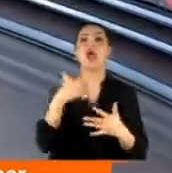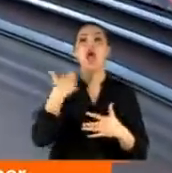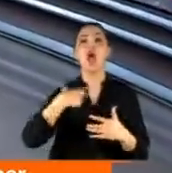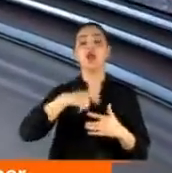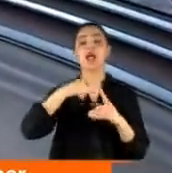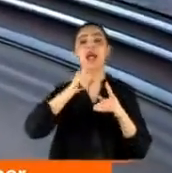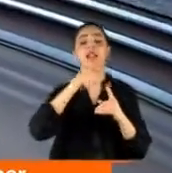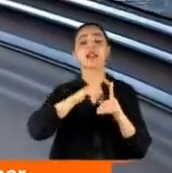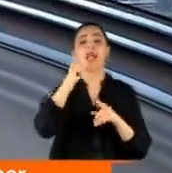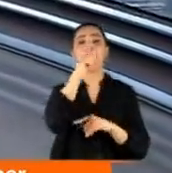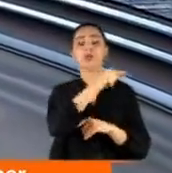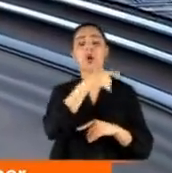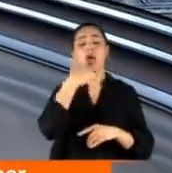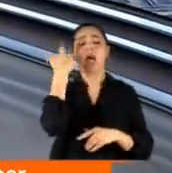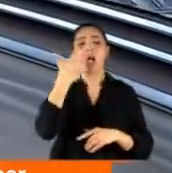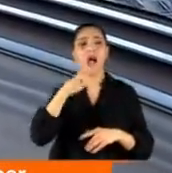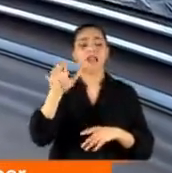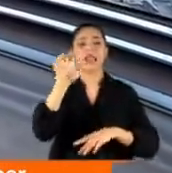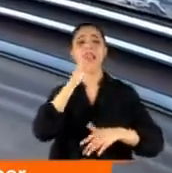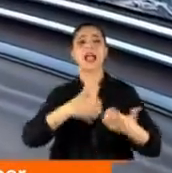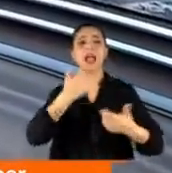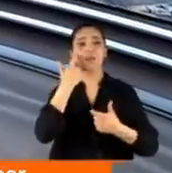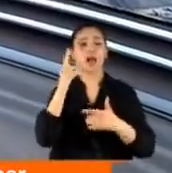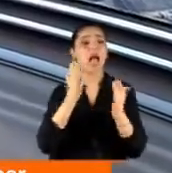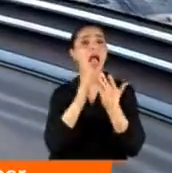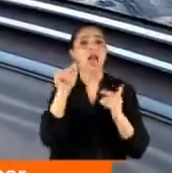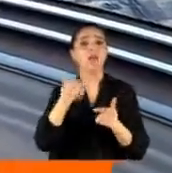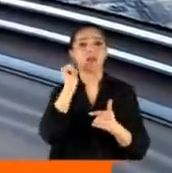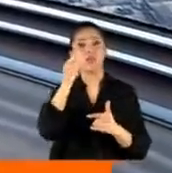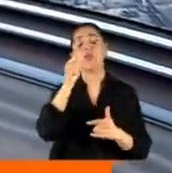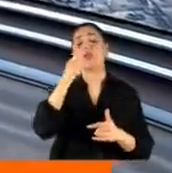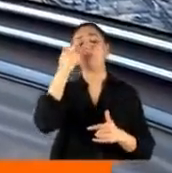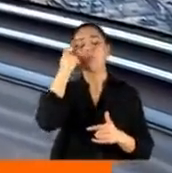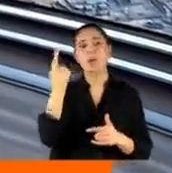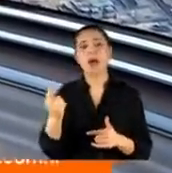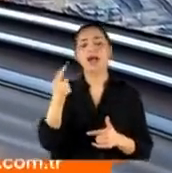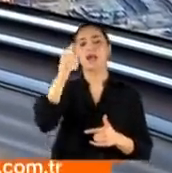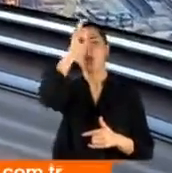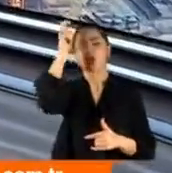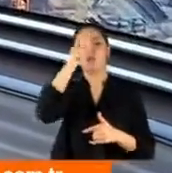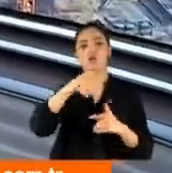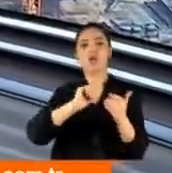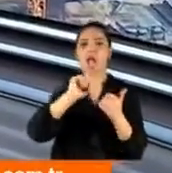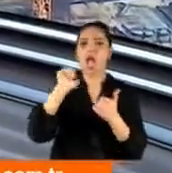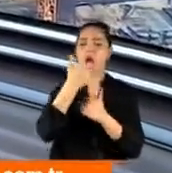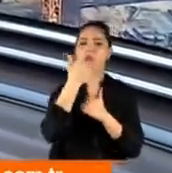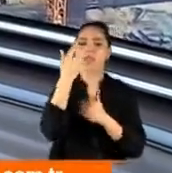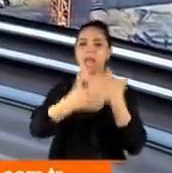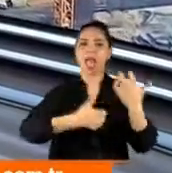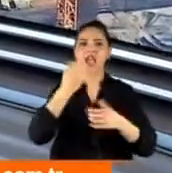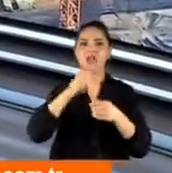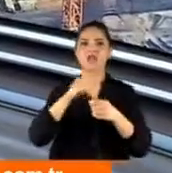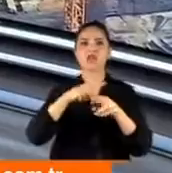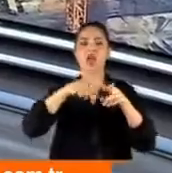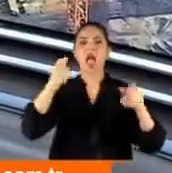Akdeniz'deki enerji satrancına geleceğiz ama önce bir Mersin'e gideceğiz. Bugün Türkiye'nin enerji portföyünün genişlemesi için önemli bir gündü. Akkuyu